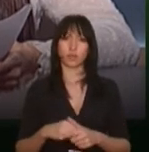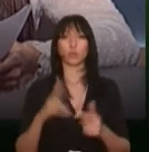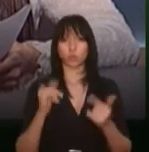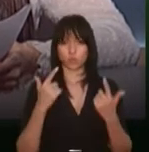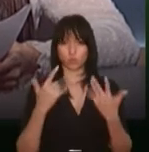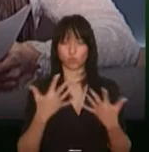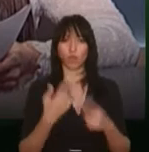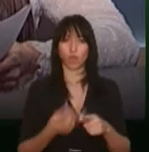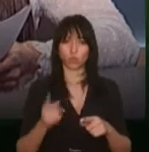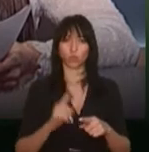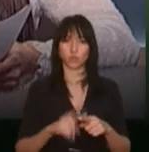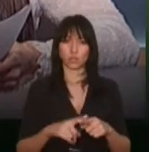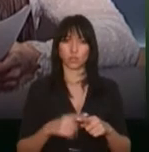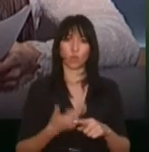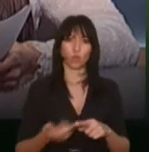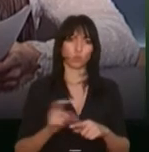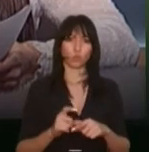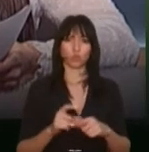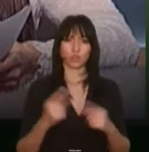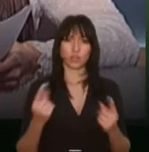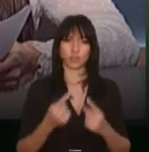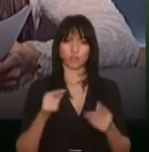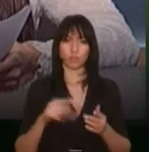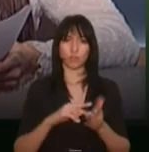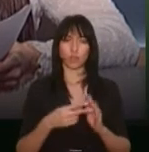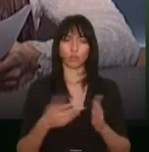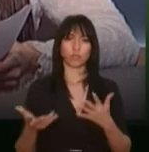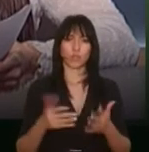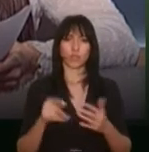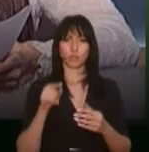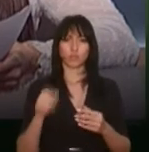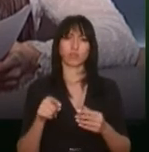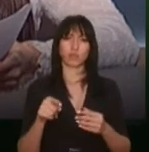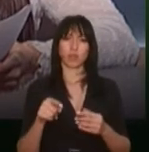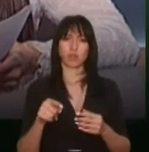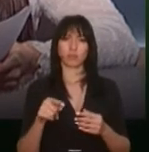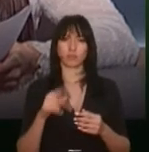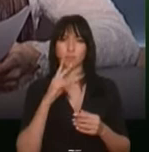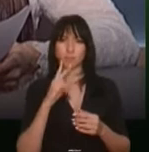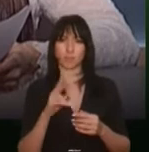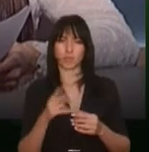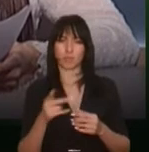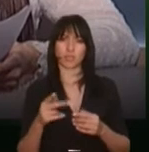це діти зазвичай травмуються якимись там дрібними порізами або десь